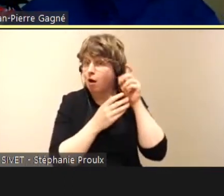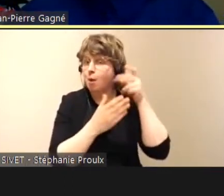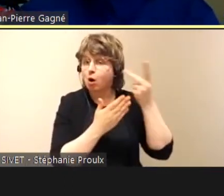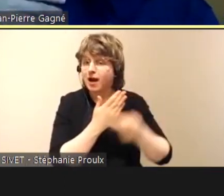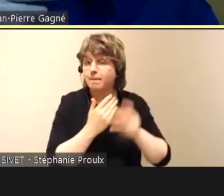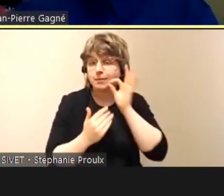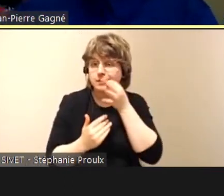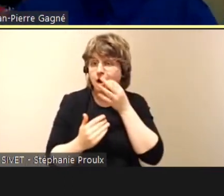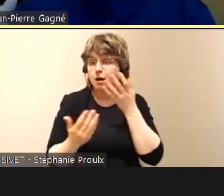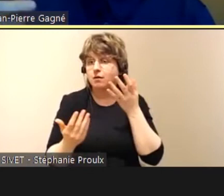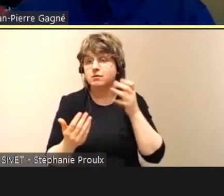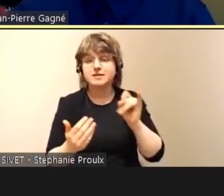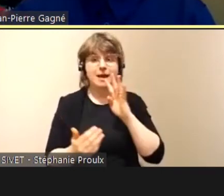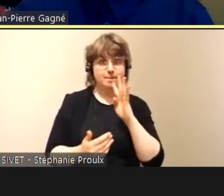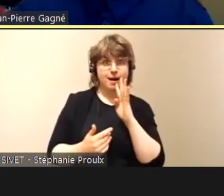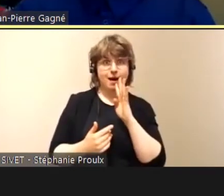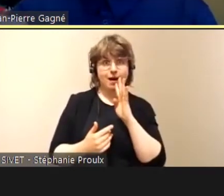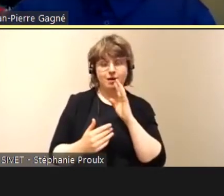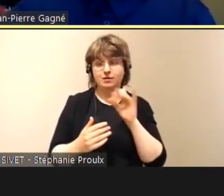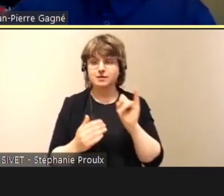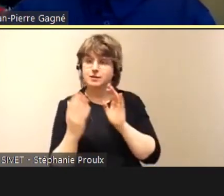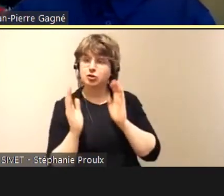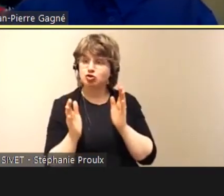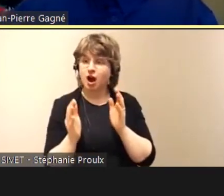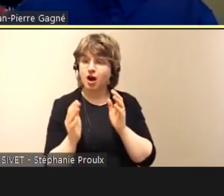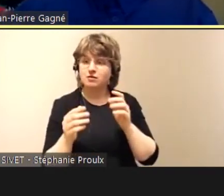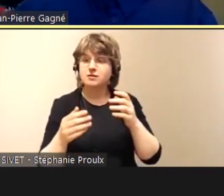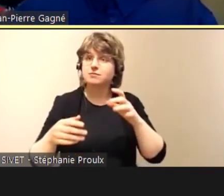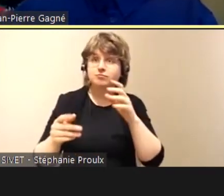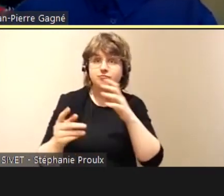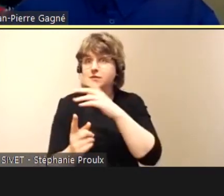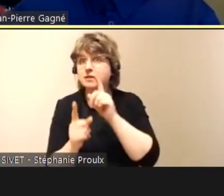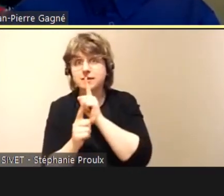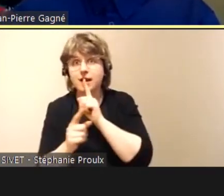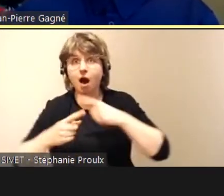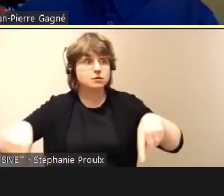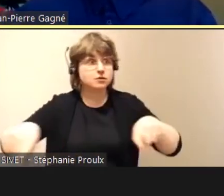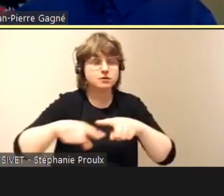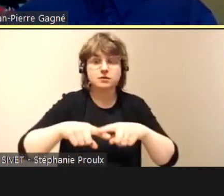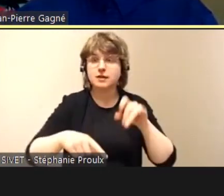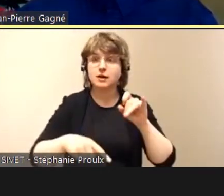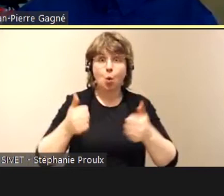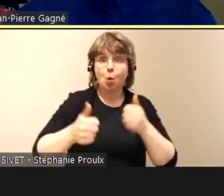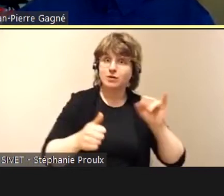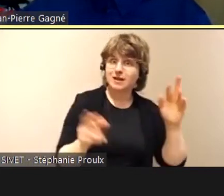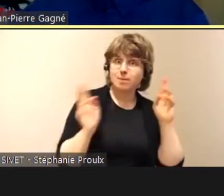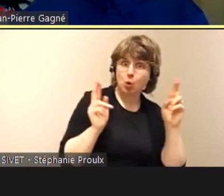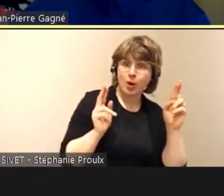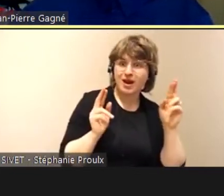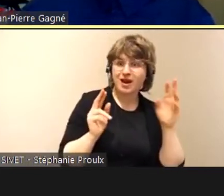qu'on utilise quand on parle puis on communique dans le calme, quand on communique avec quelqu'un puis il y a du bruit. On pourrait